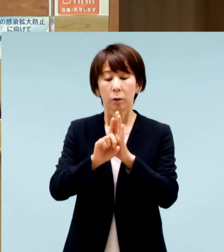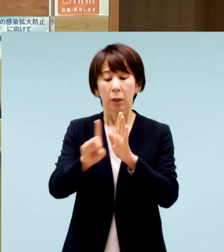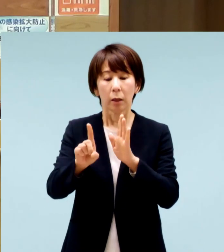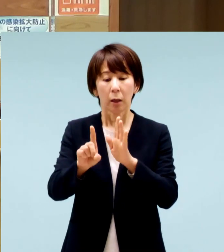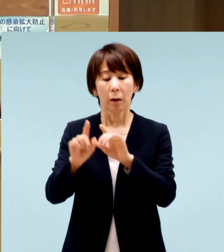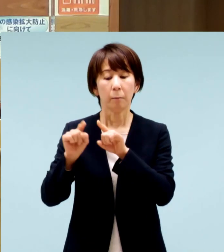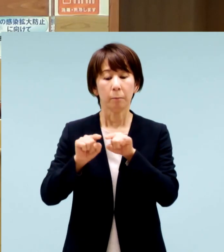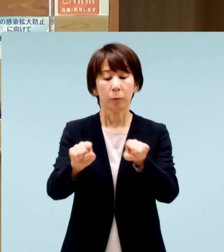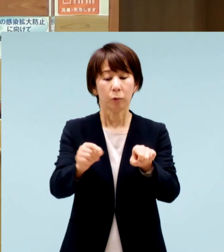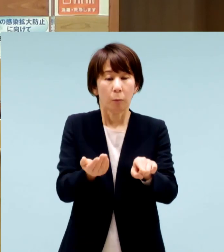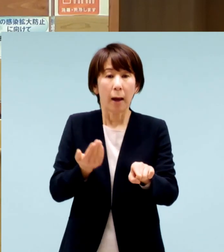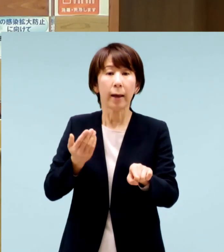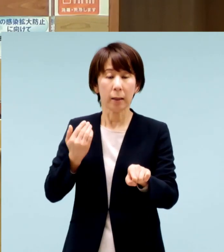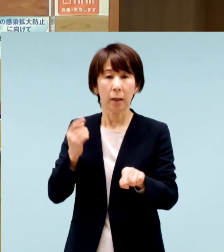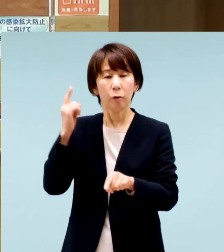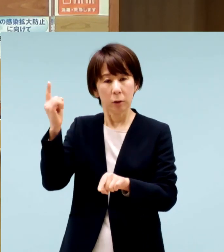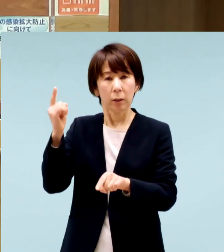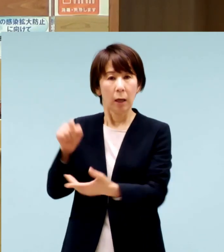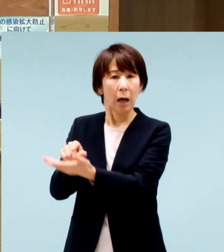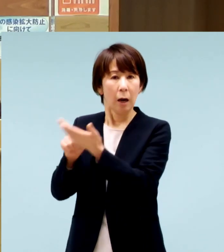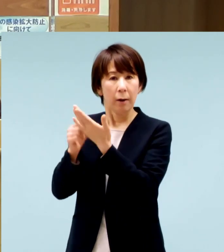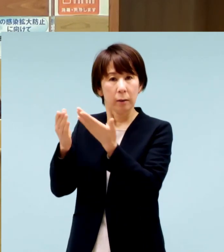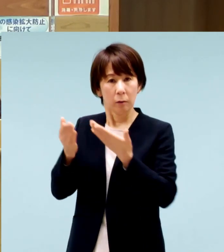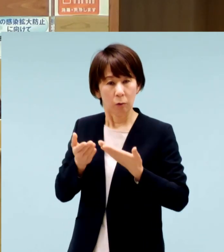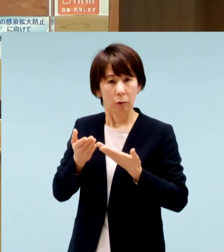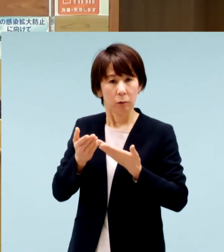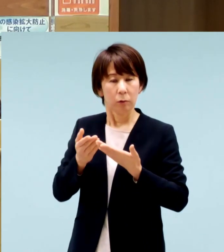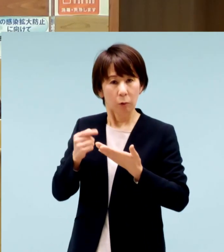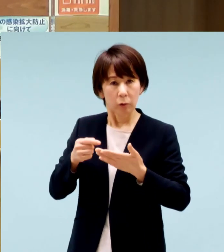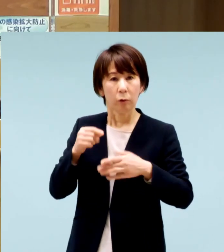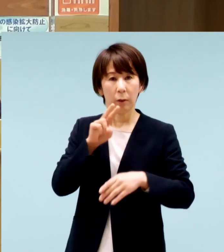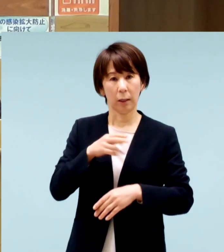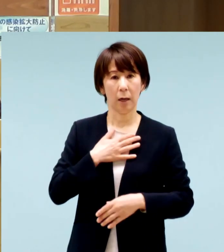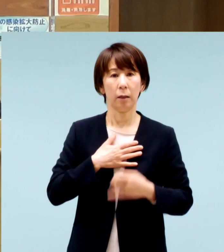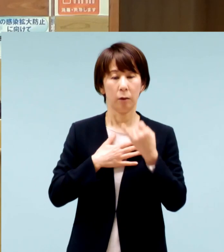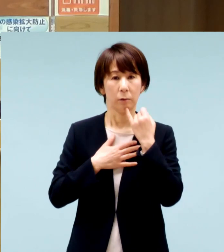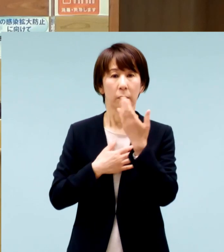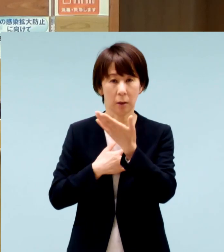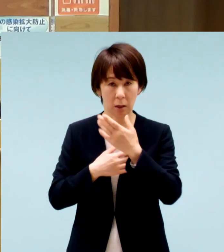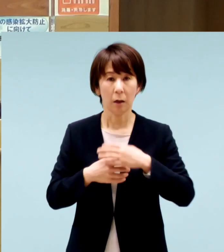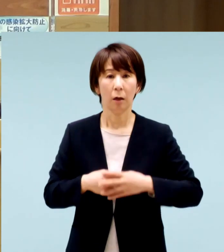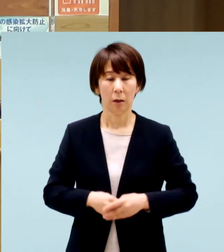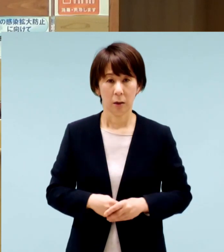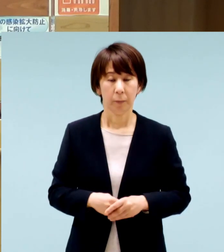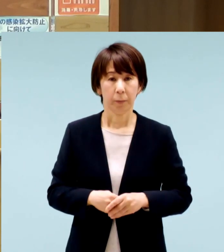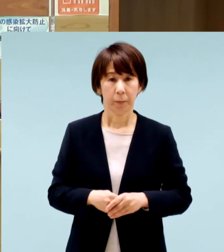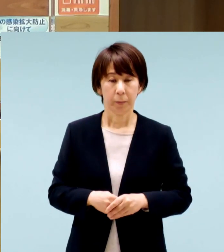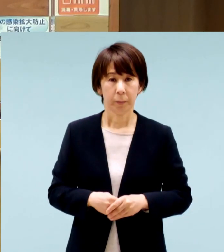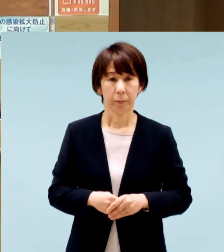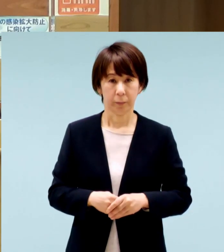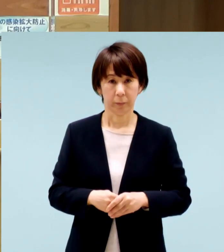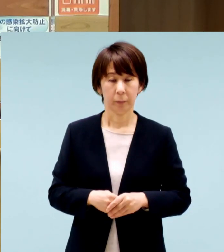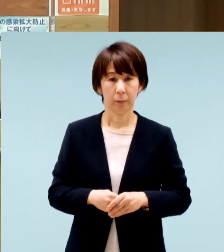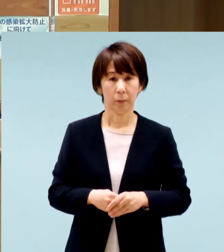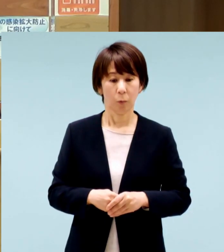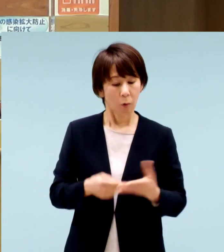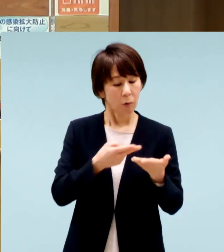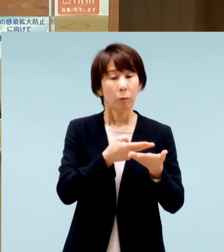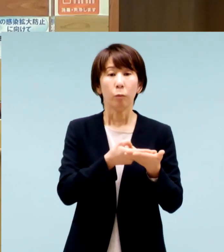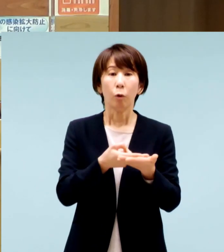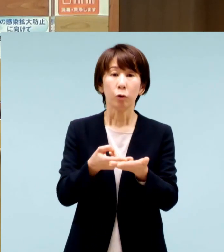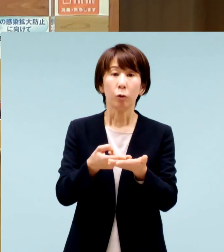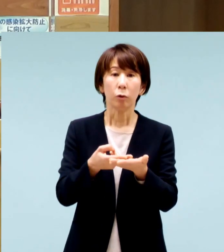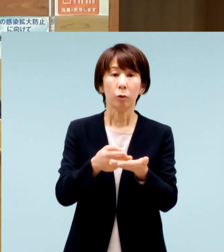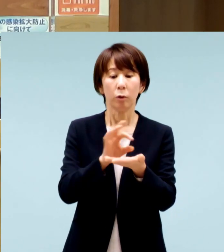というご認識でしょうか。 病床使用率は確か出てたですよね。病床使用率は出てたと思うん